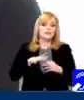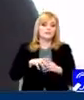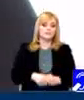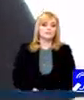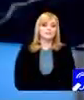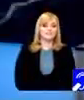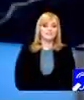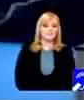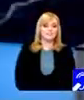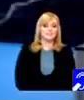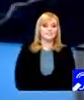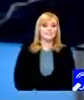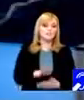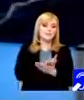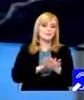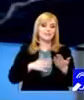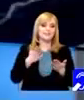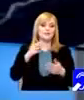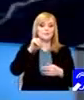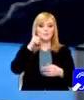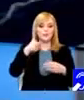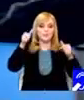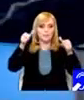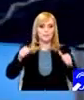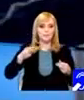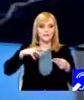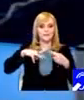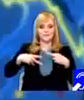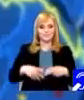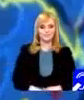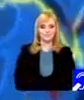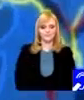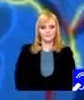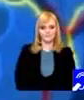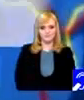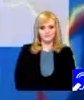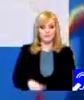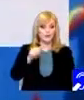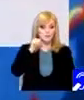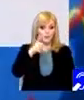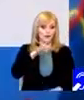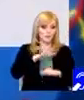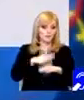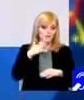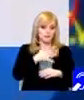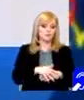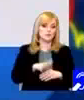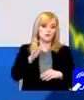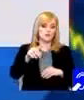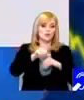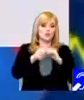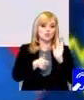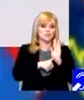Nistru. Să vedem acum cotațiile valutare pentru mâine. Pentru mâine, Banca Națională a stabilit un